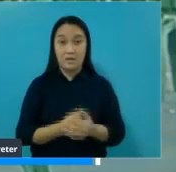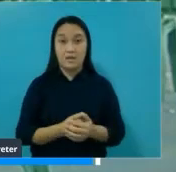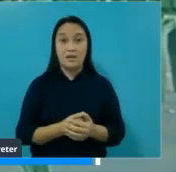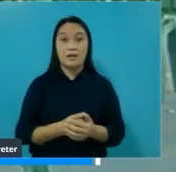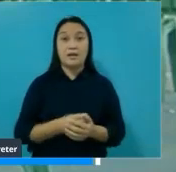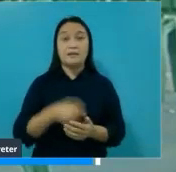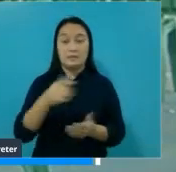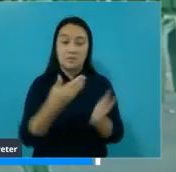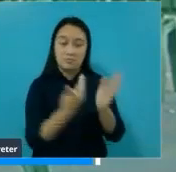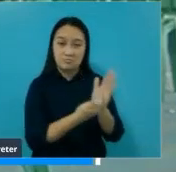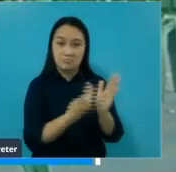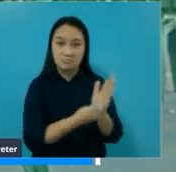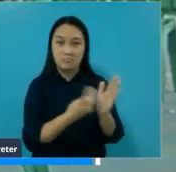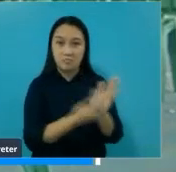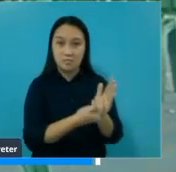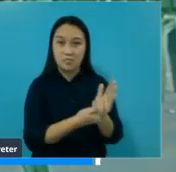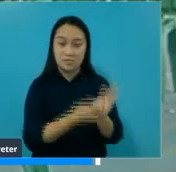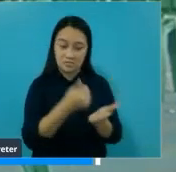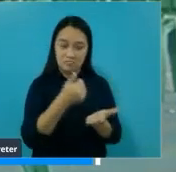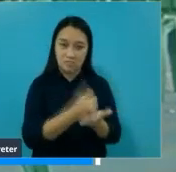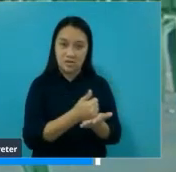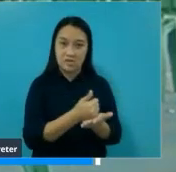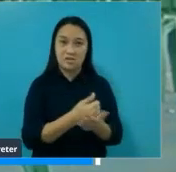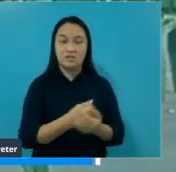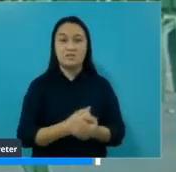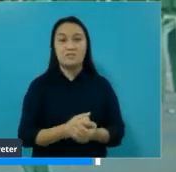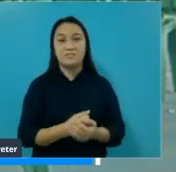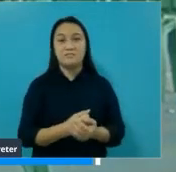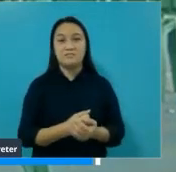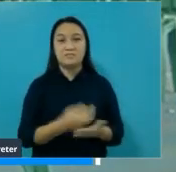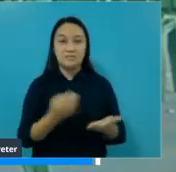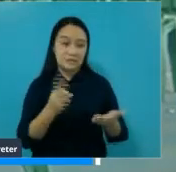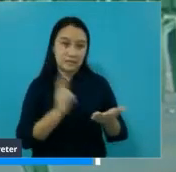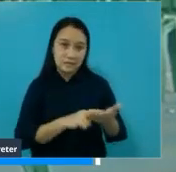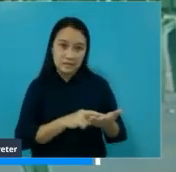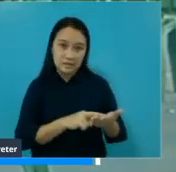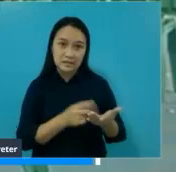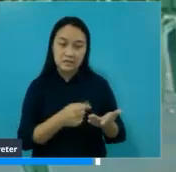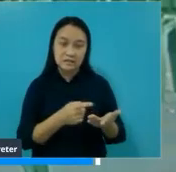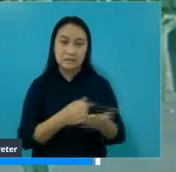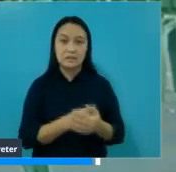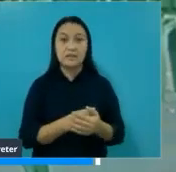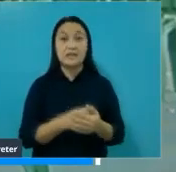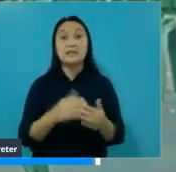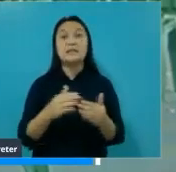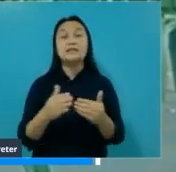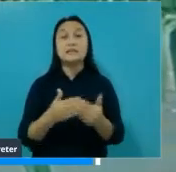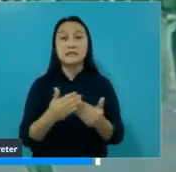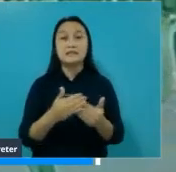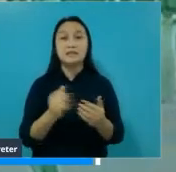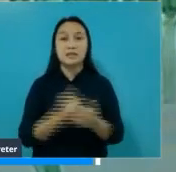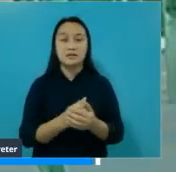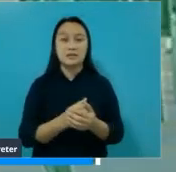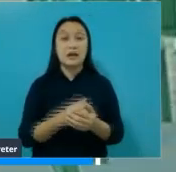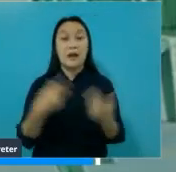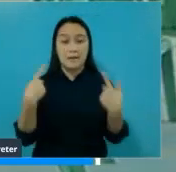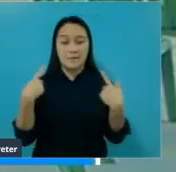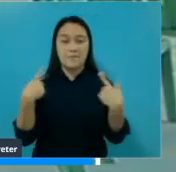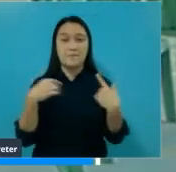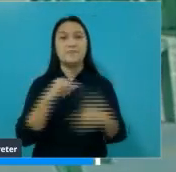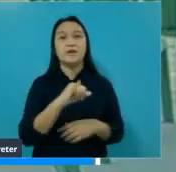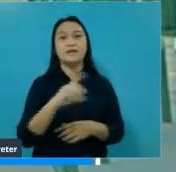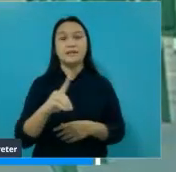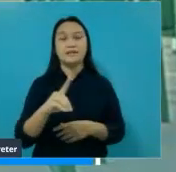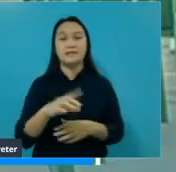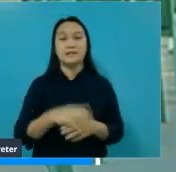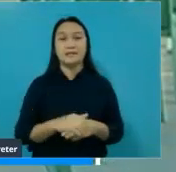ay registered dun sa kanilang tinatawag na easy consult at kailangan meron silang valid ID at patunay na sila ay kabilang